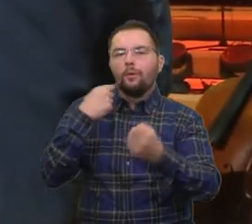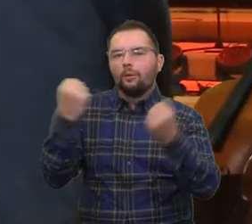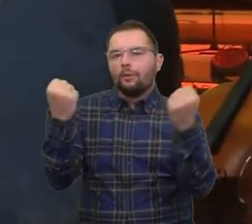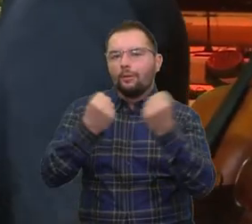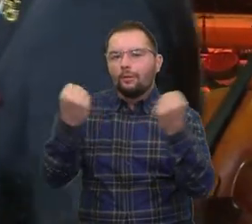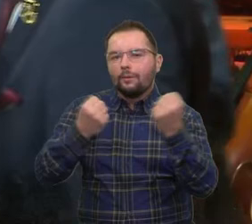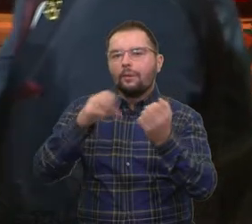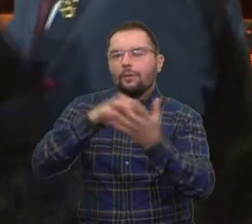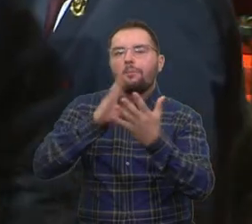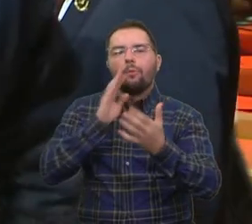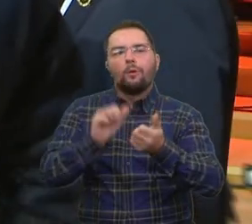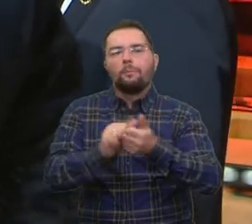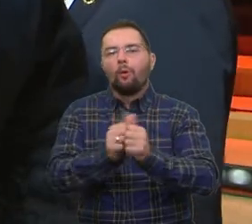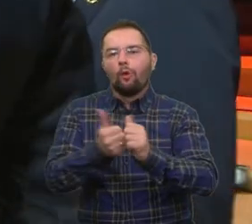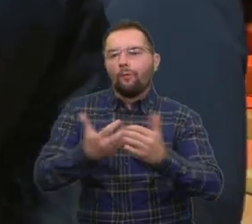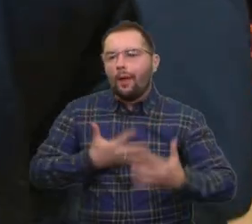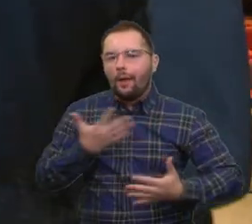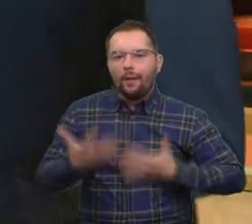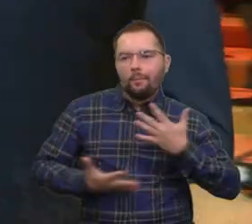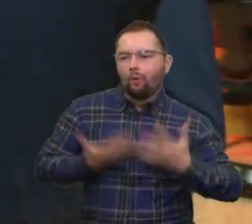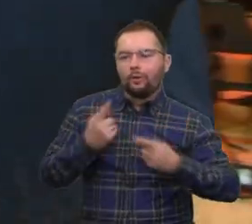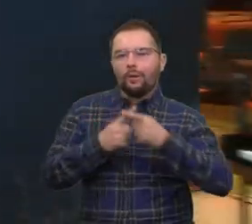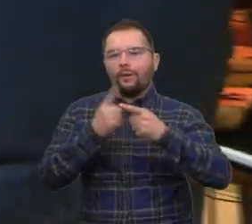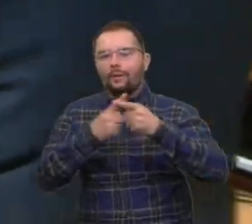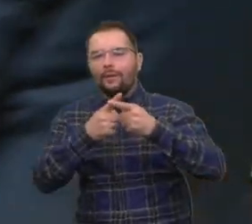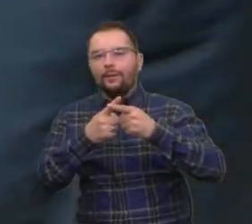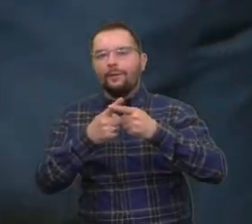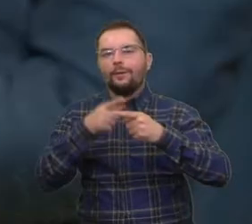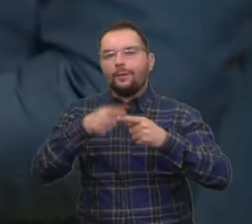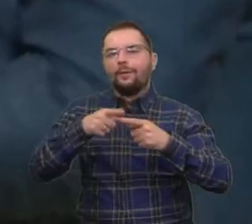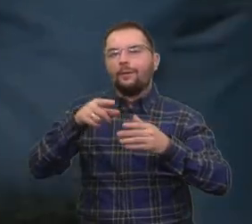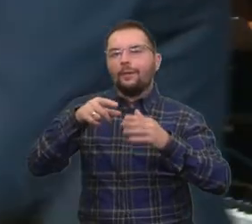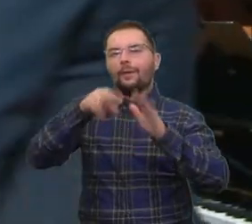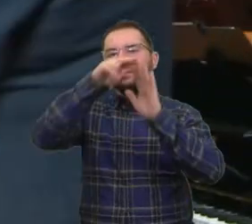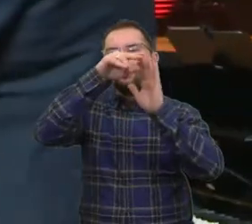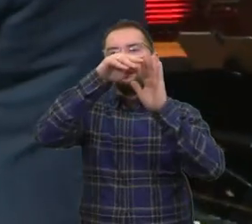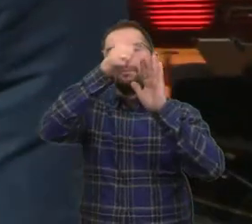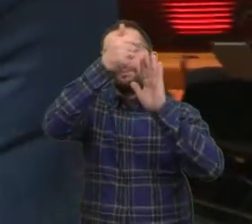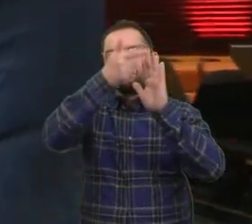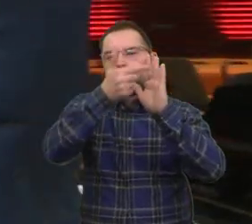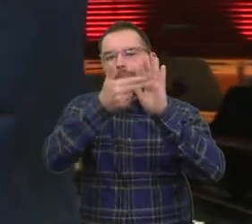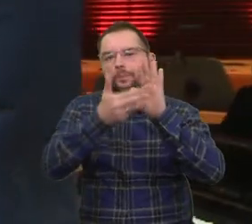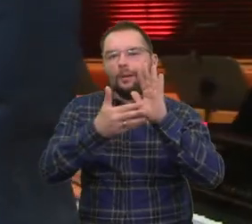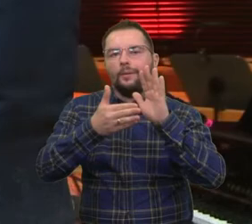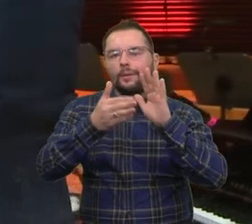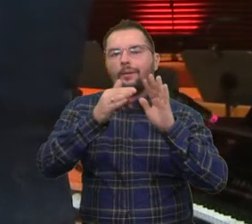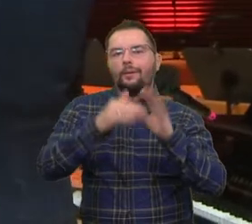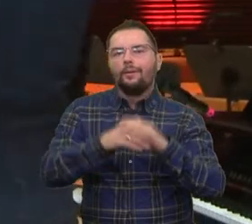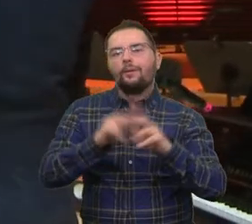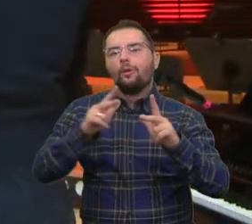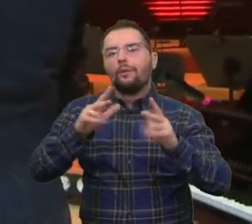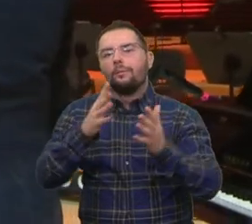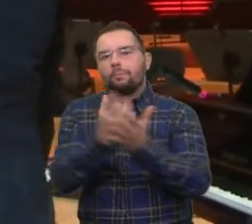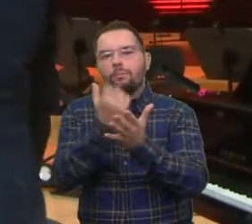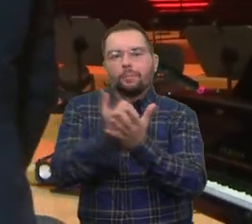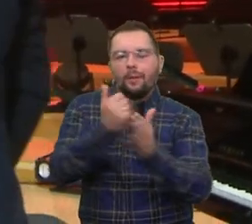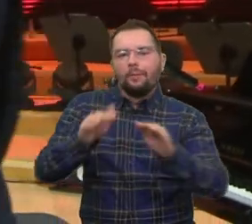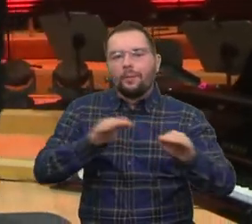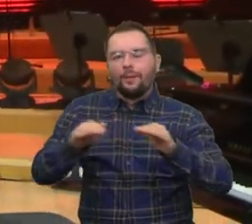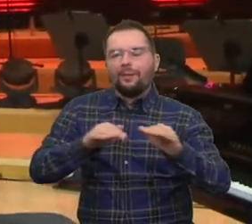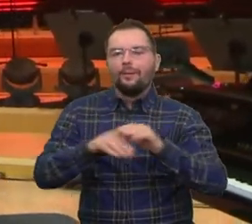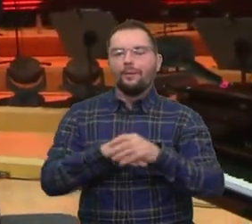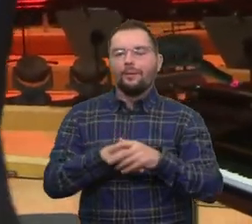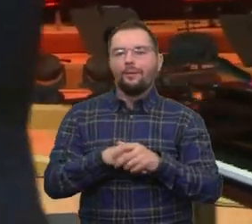tak sportowe emocje wyzwala, widzę nasz tutaj ranking i to wszystko, co się dzieje, ale bardzo dobrze, bo ostatnio, no